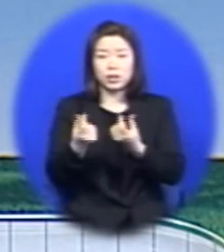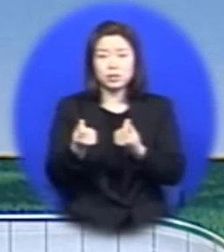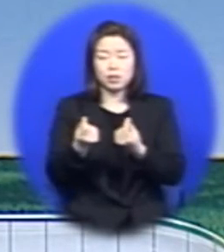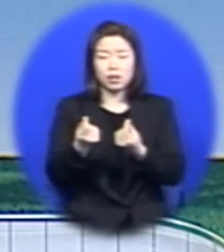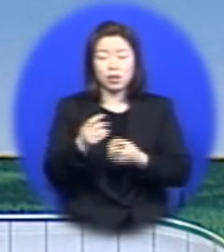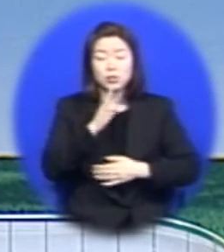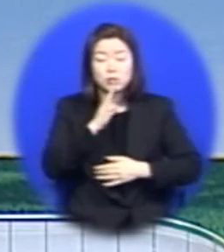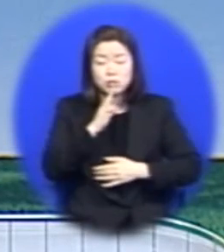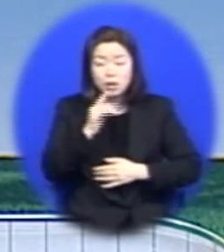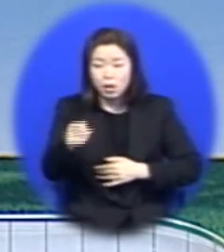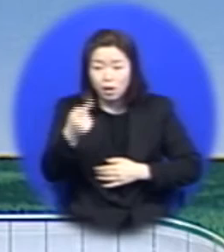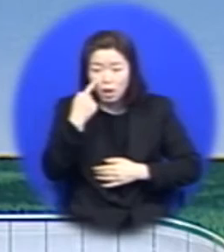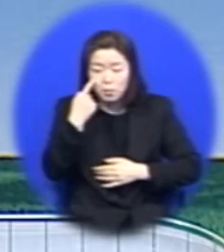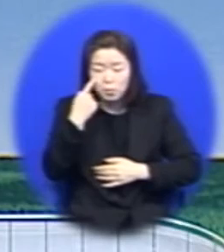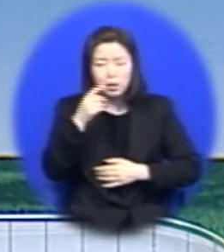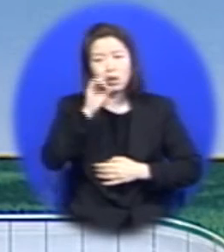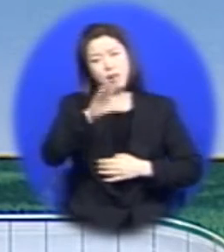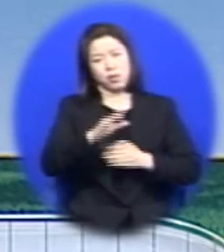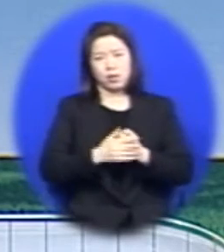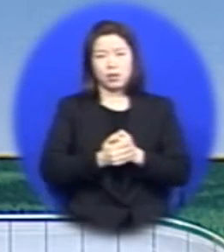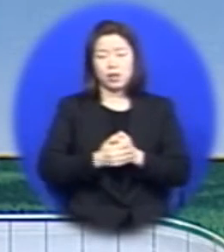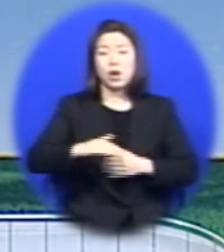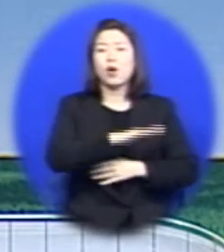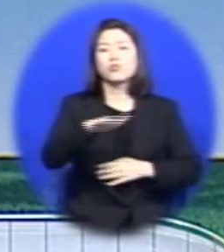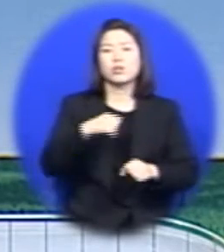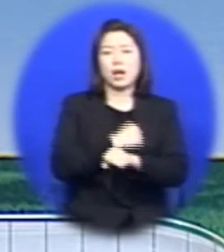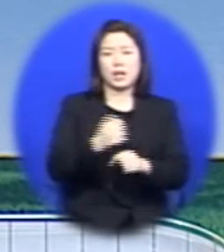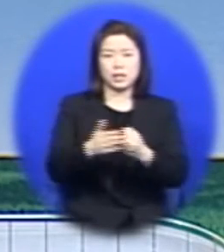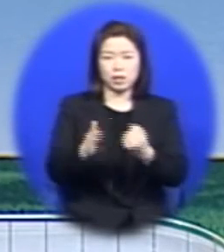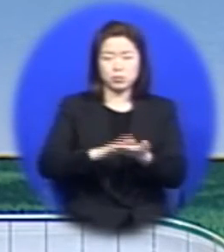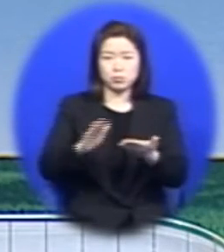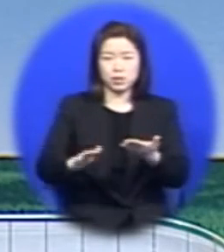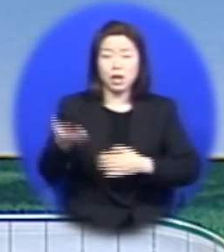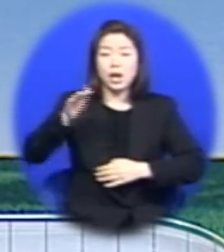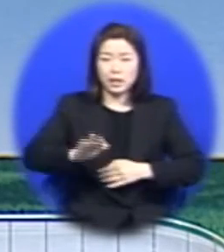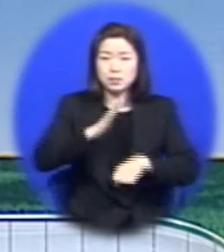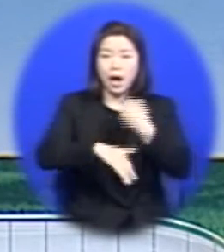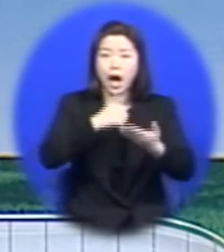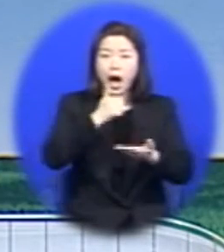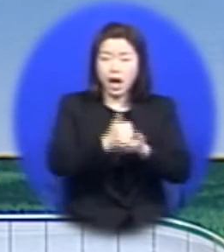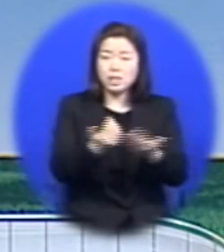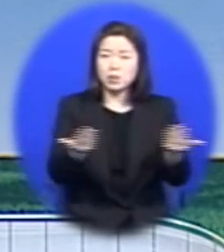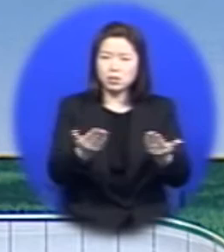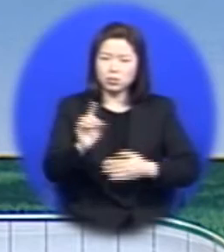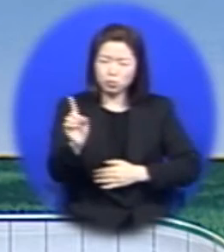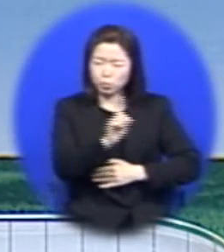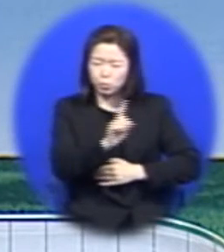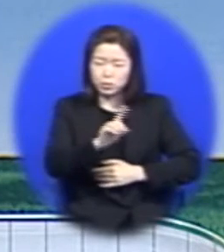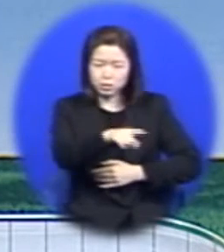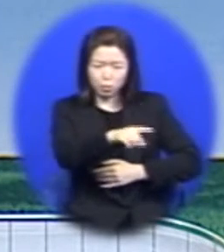막상 해보면은 안 되는 거죠. 우리가 하니까. 그런데 하나님의 일은 도무지 안 될 것